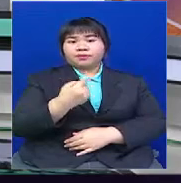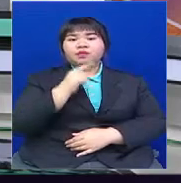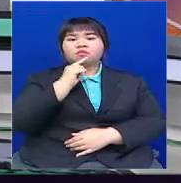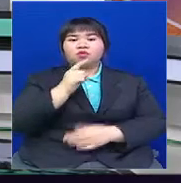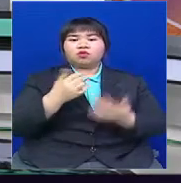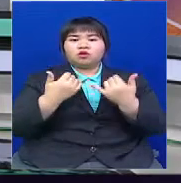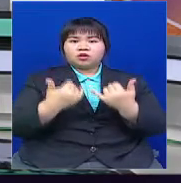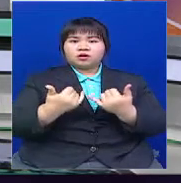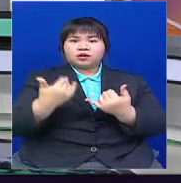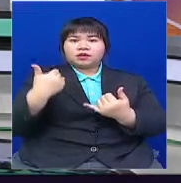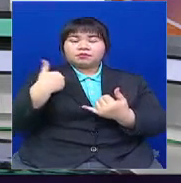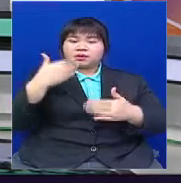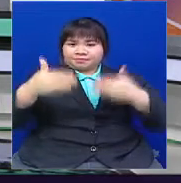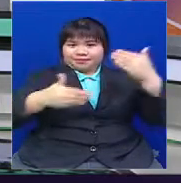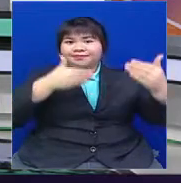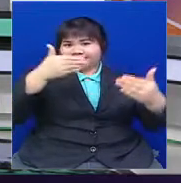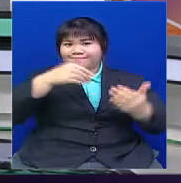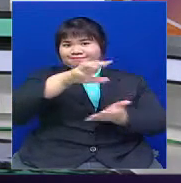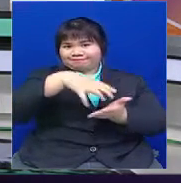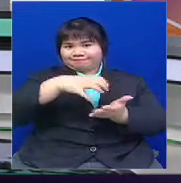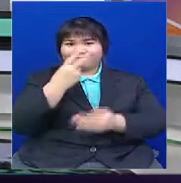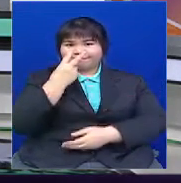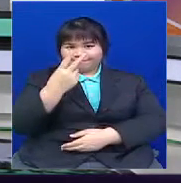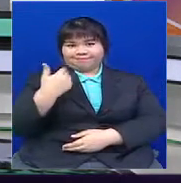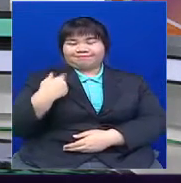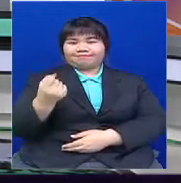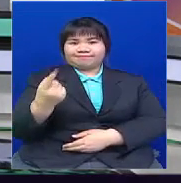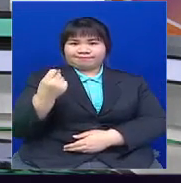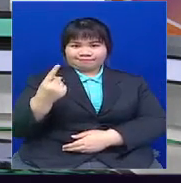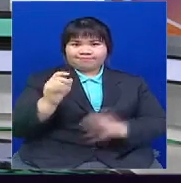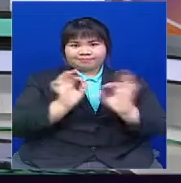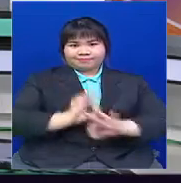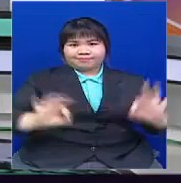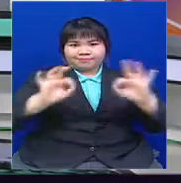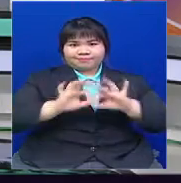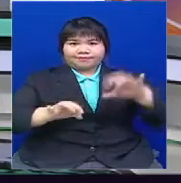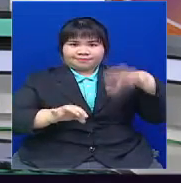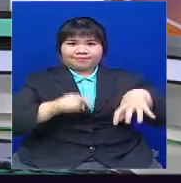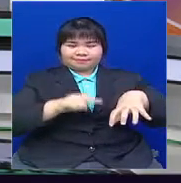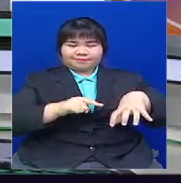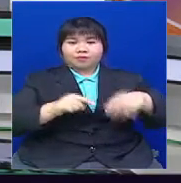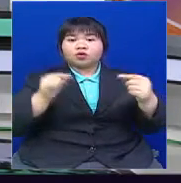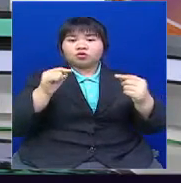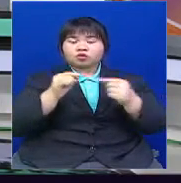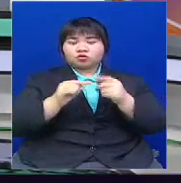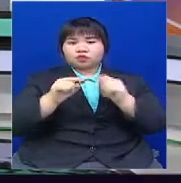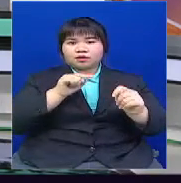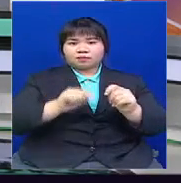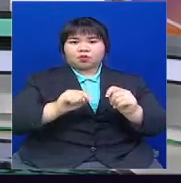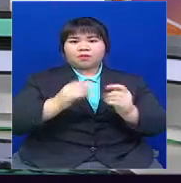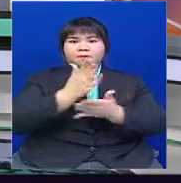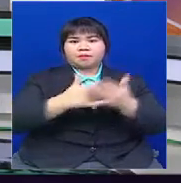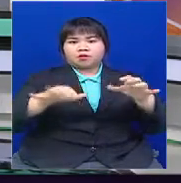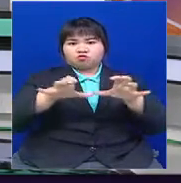ะนี้ก็มีบรรยากาศมาให้ดูกันสดๆนะครับโดยเฉพาะหน่วยลงเสียงประชามติที่เทศบาลตำบลบางปู